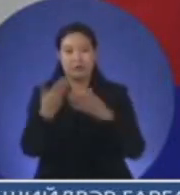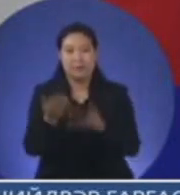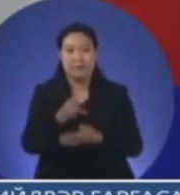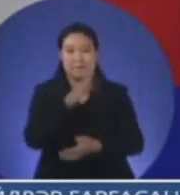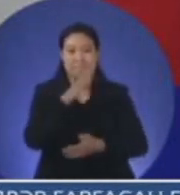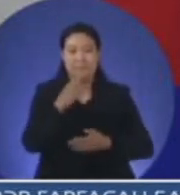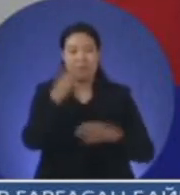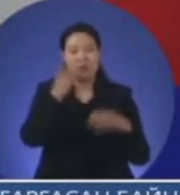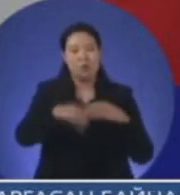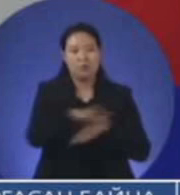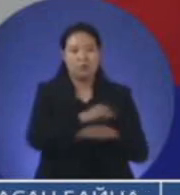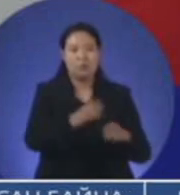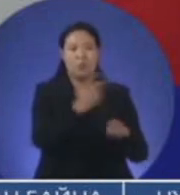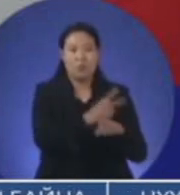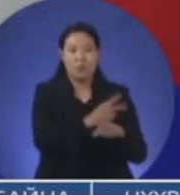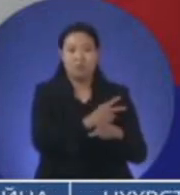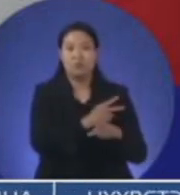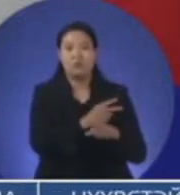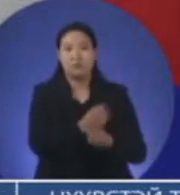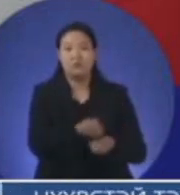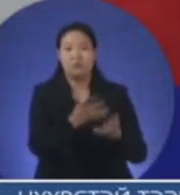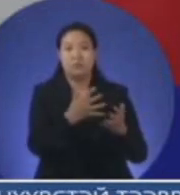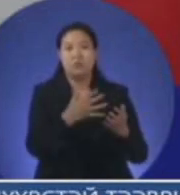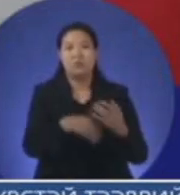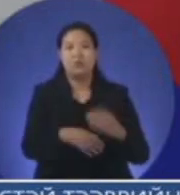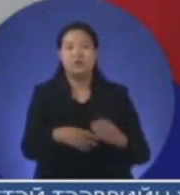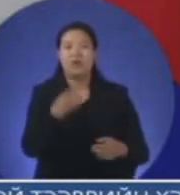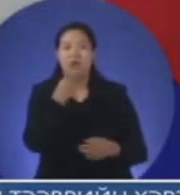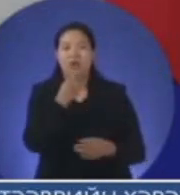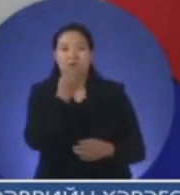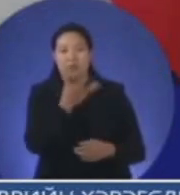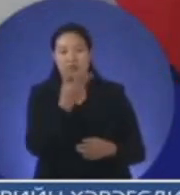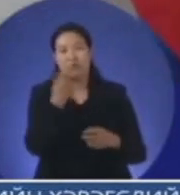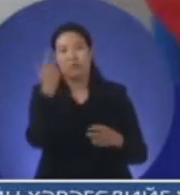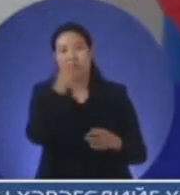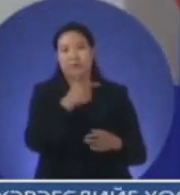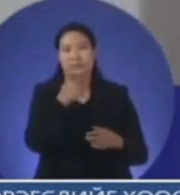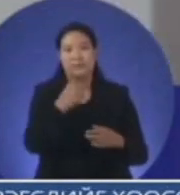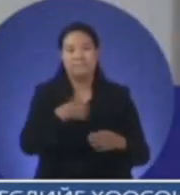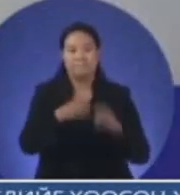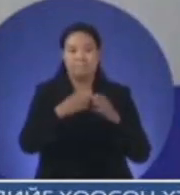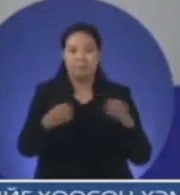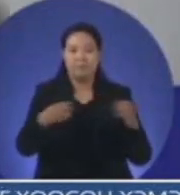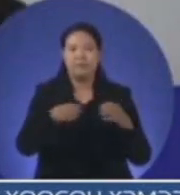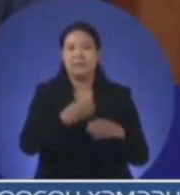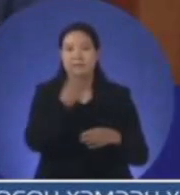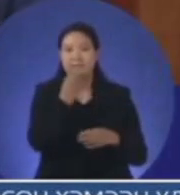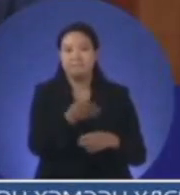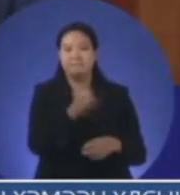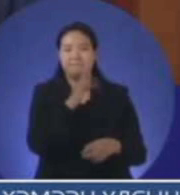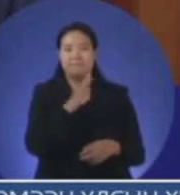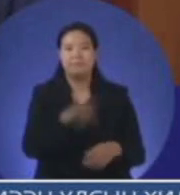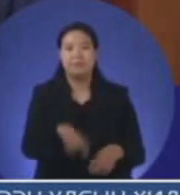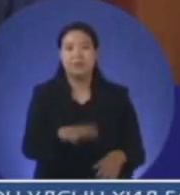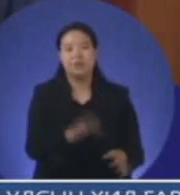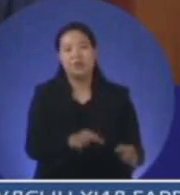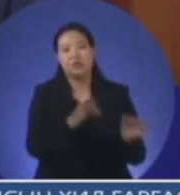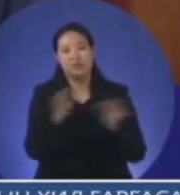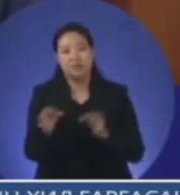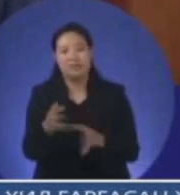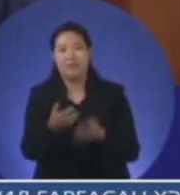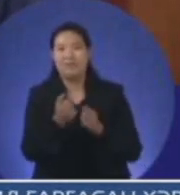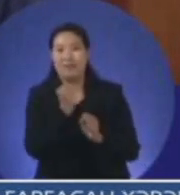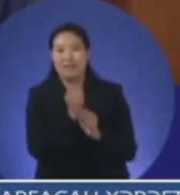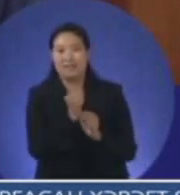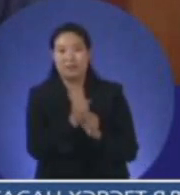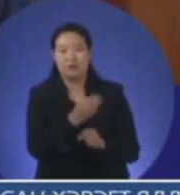манах үйлчилчихжээ гэхэд бол тэгээ одоо энэ ярих юм байхгүй юм байл. Энийг бүр тусдан танд одоо тэр шилжүүл ах ажиллагаа